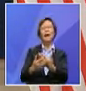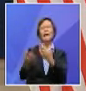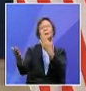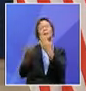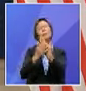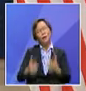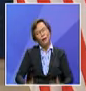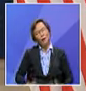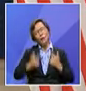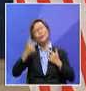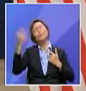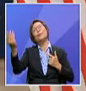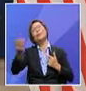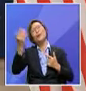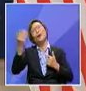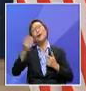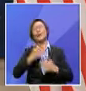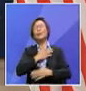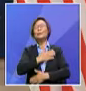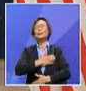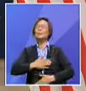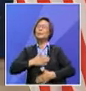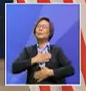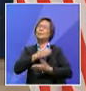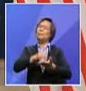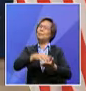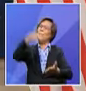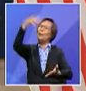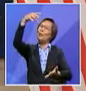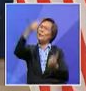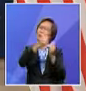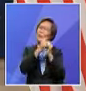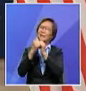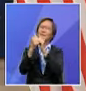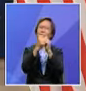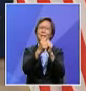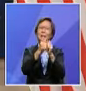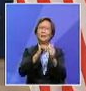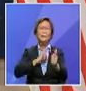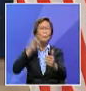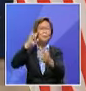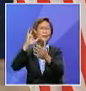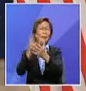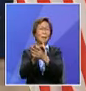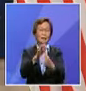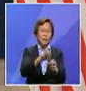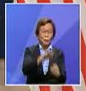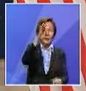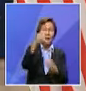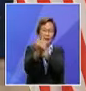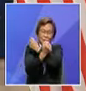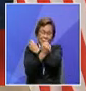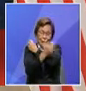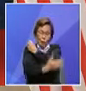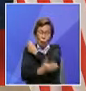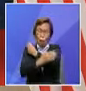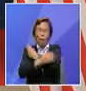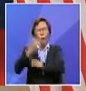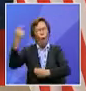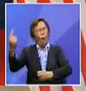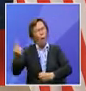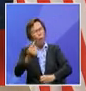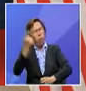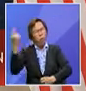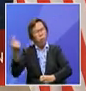kehidupan normal dan mengecapi kemakmuran bersama. Saya percaya melalui semangat cintakan negara yang